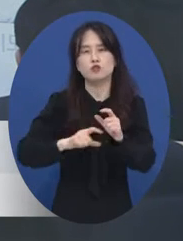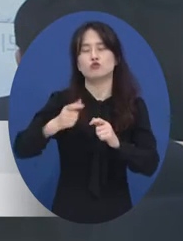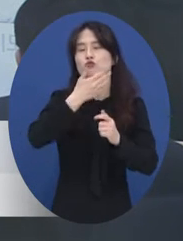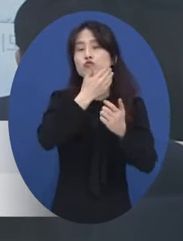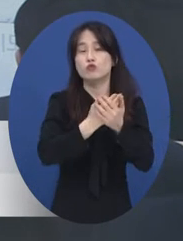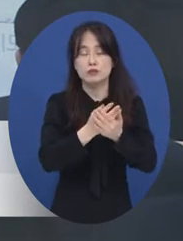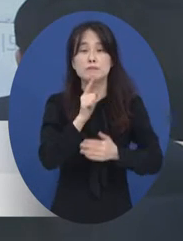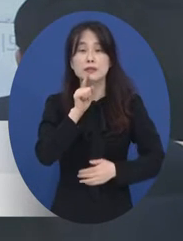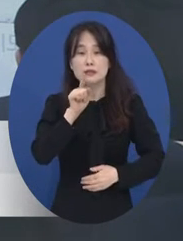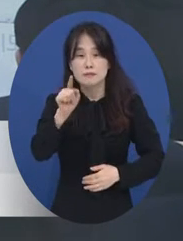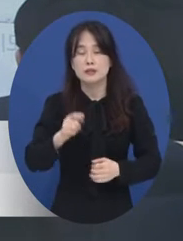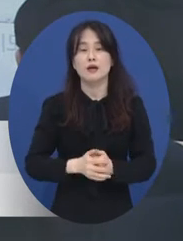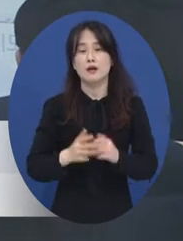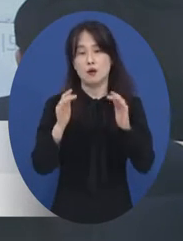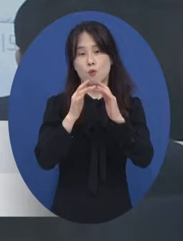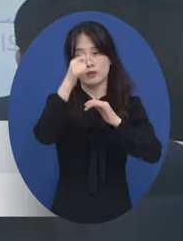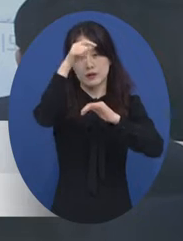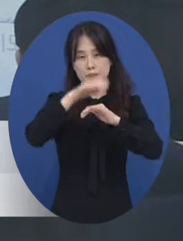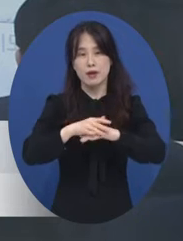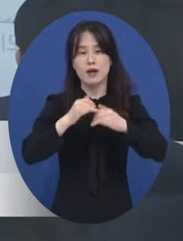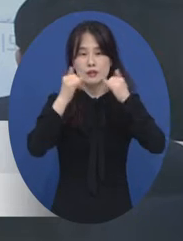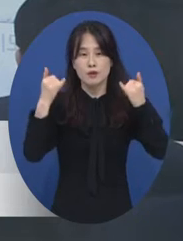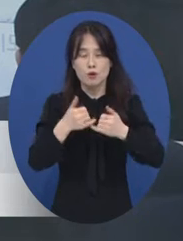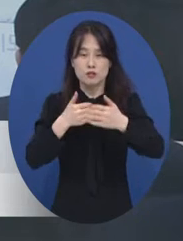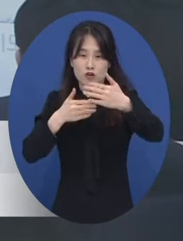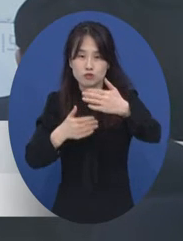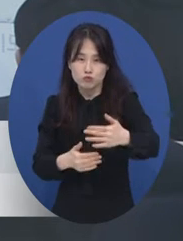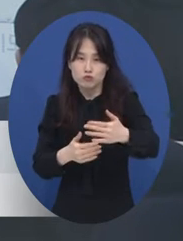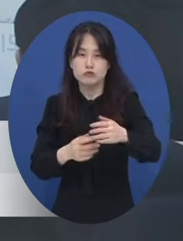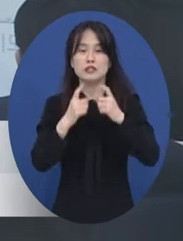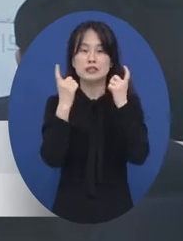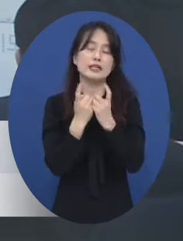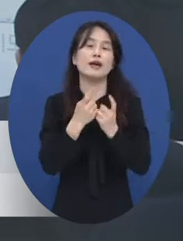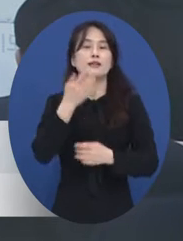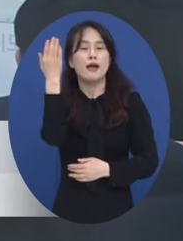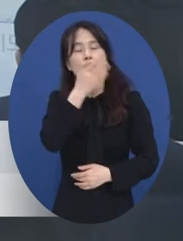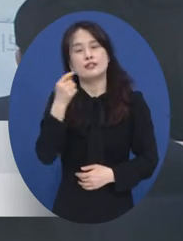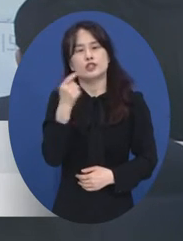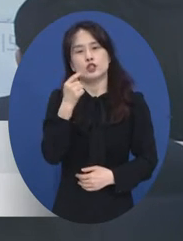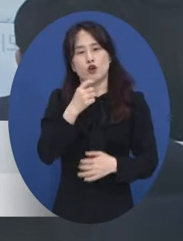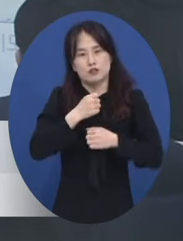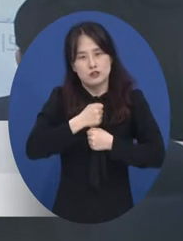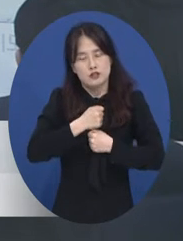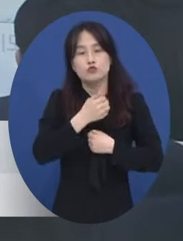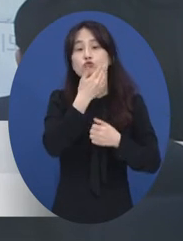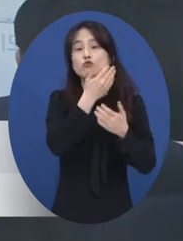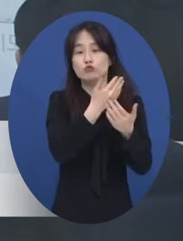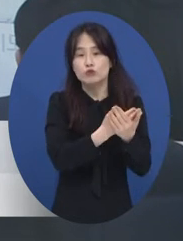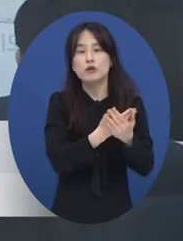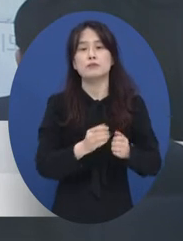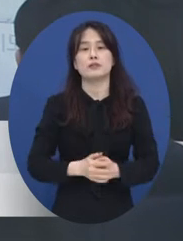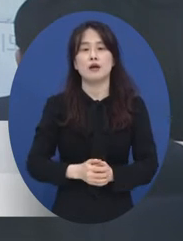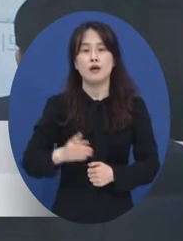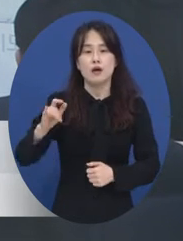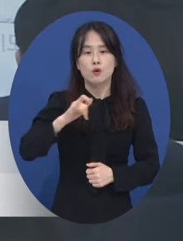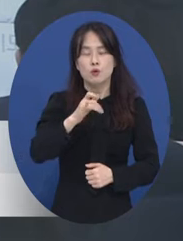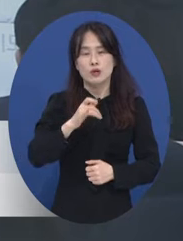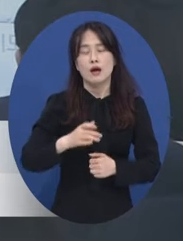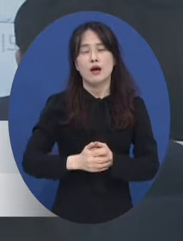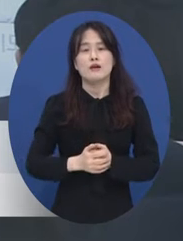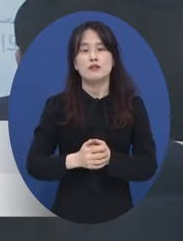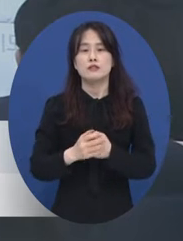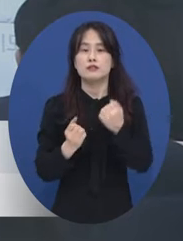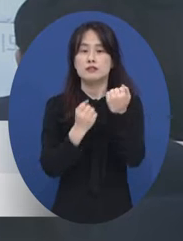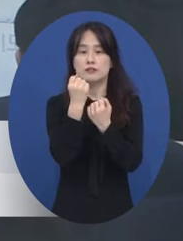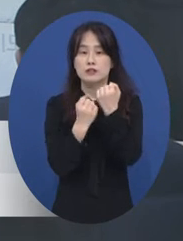필요하다 고 조언하는 데요 온라인 예배와 사회적 거리두기 개인위생 수칙 준수 등이 중요합니다 경기도 쿨은